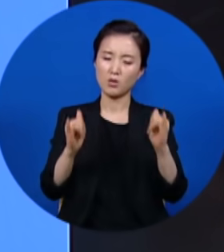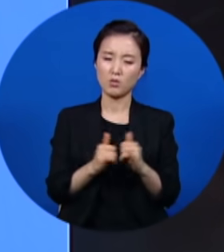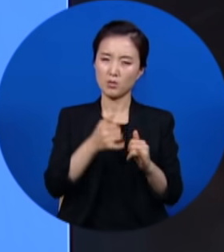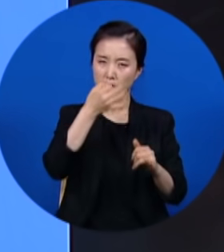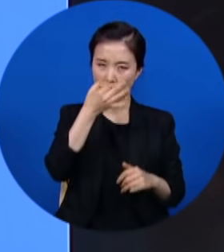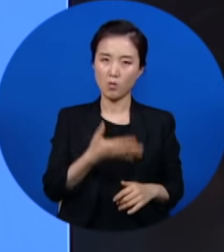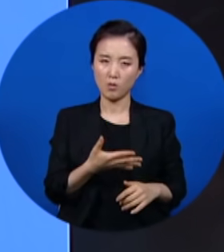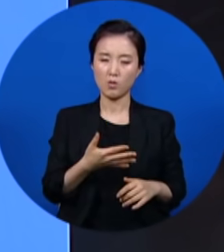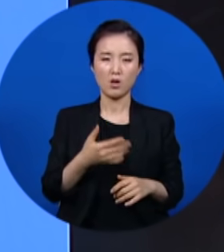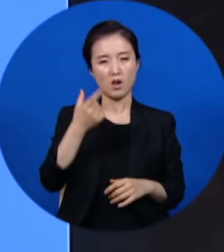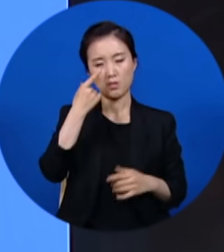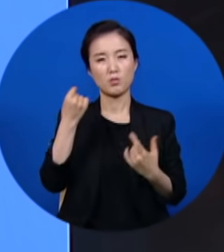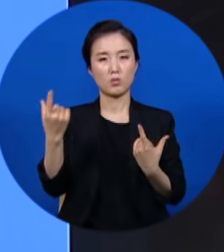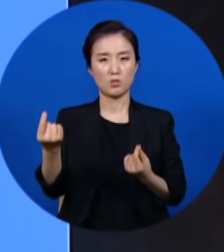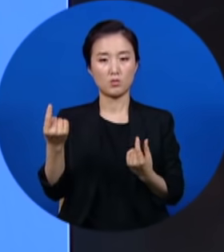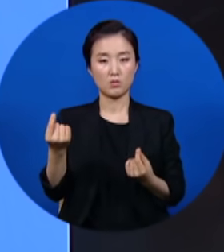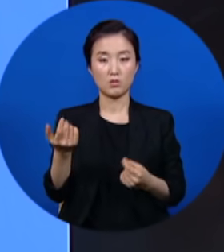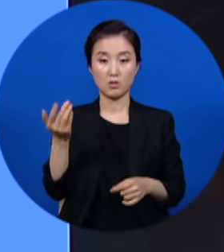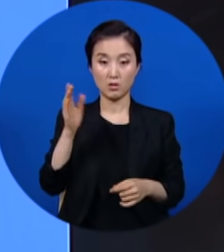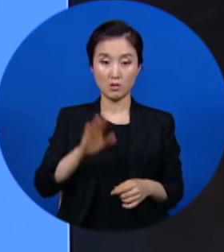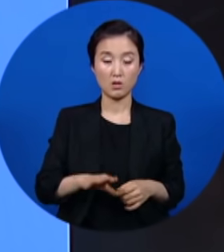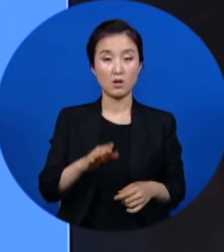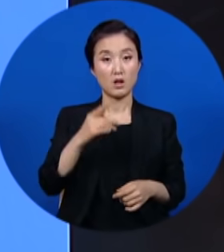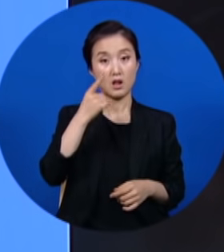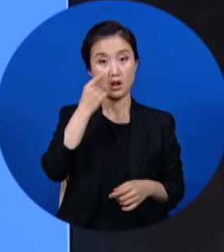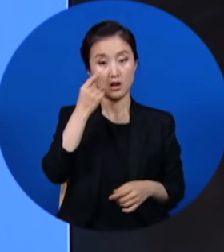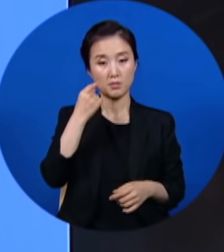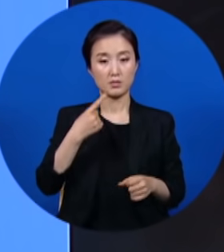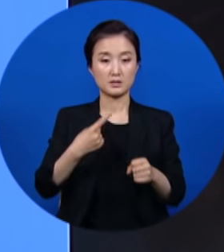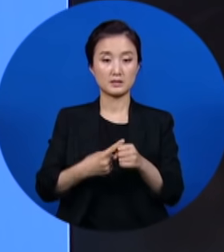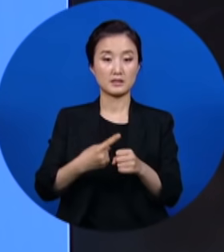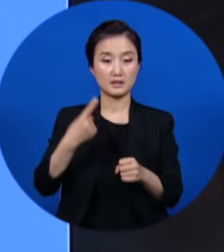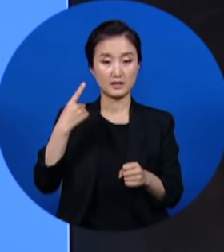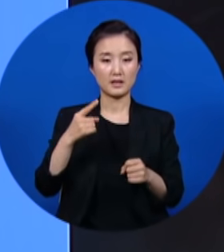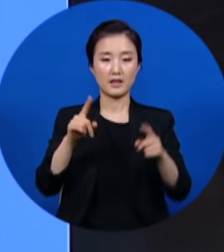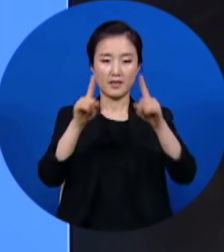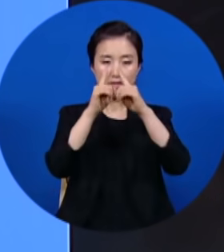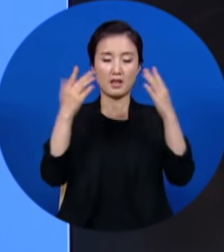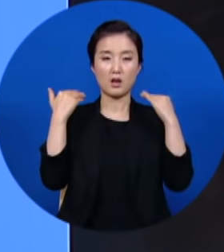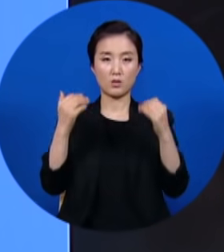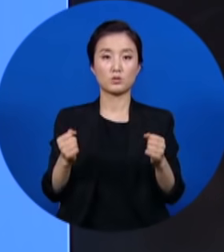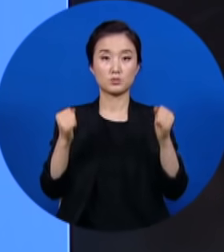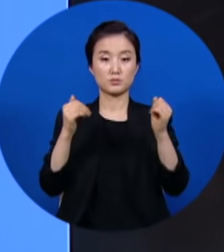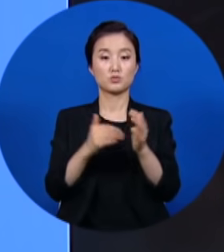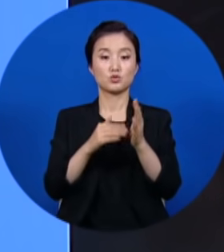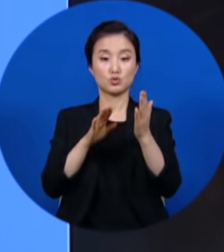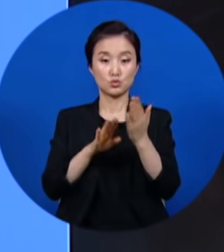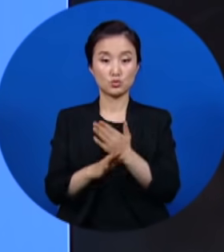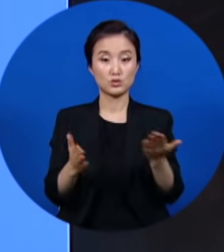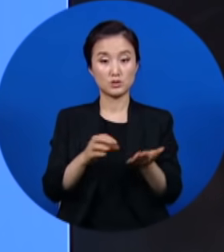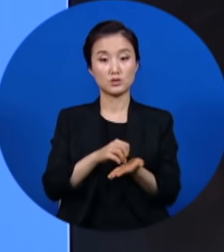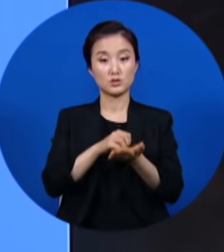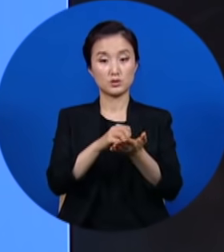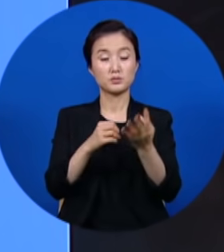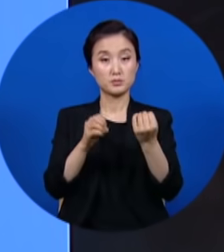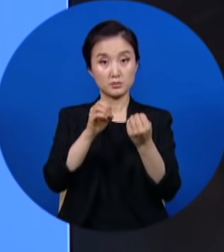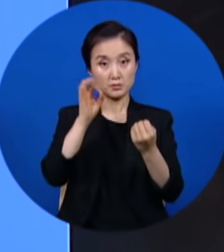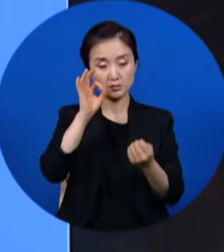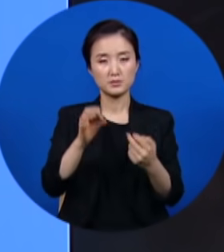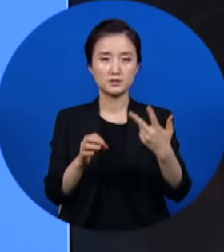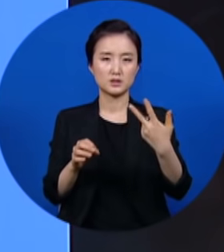가 되요 근데 일본의 대졸 실질 취업률 군대가 말고 실제 1기 엄밀히